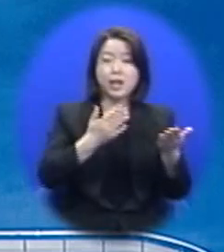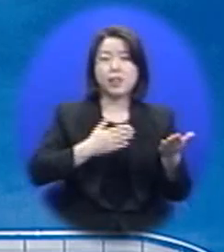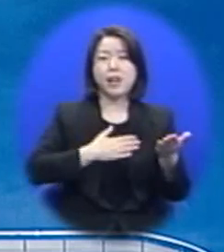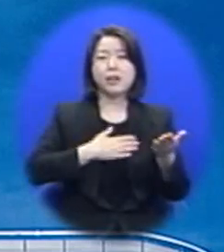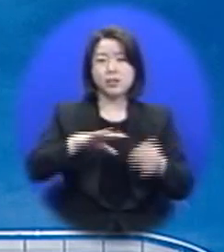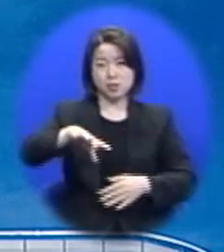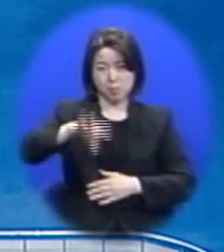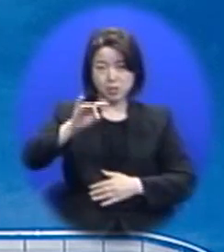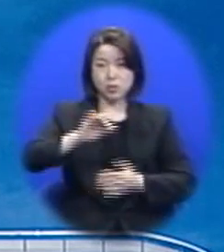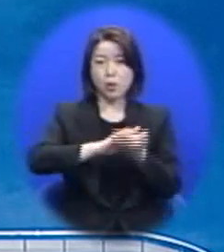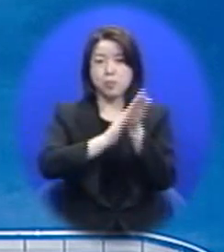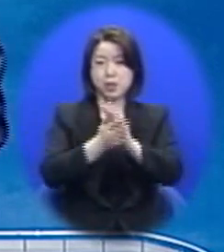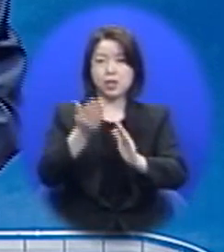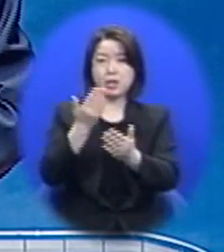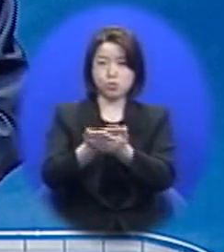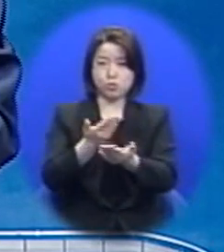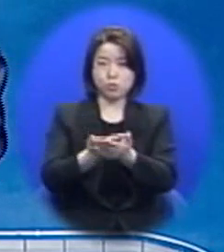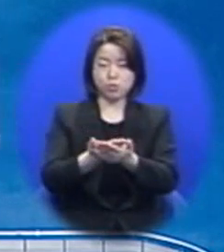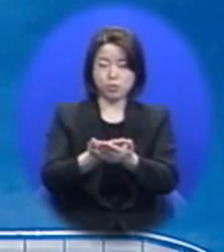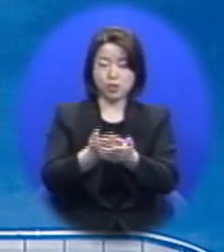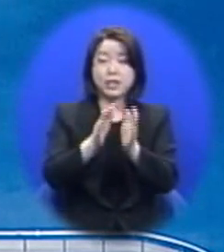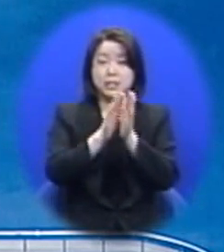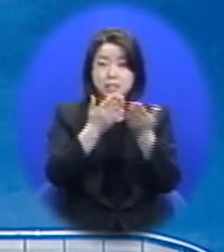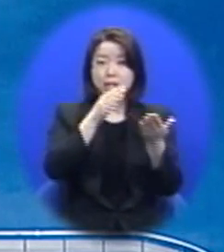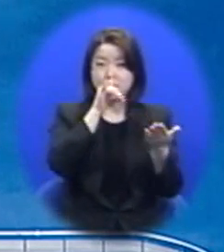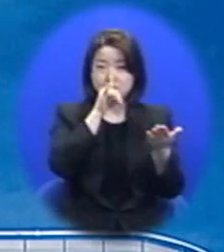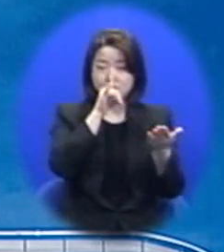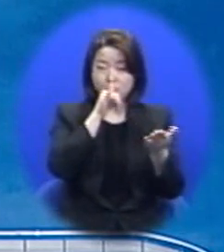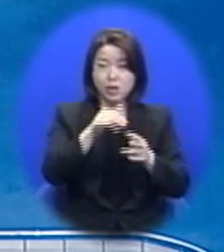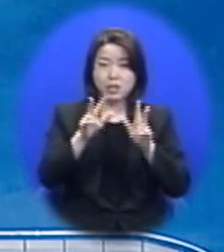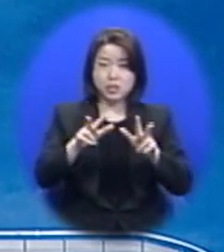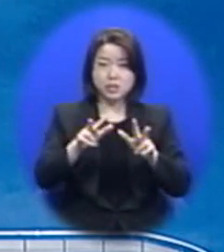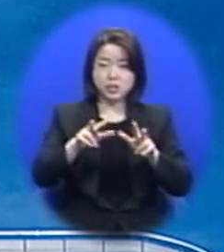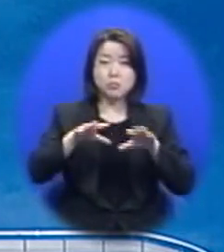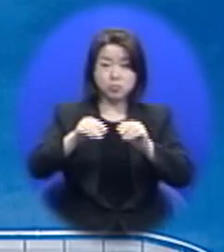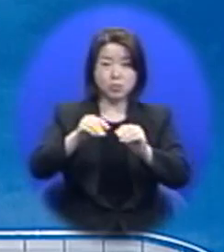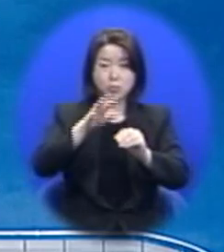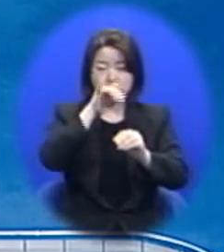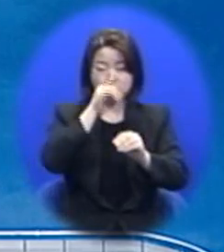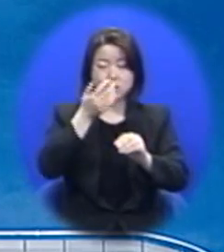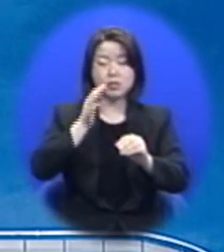변화시켜서 그런 책이 있습니다. 지금은 절판되었더라고요.